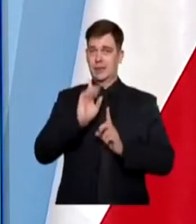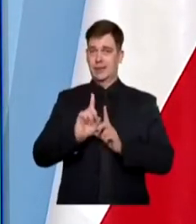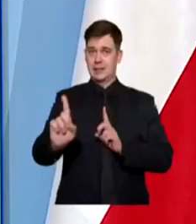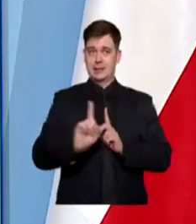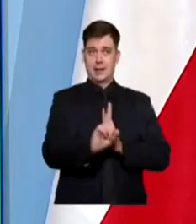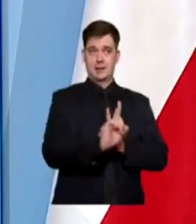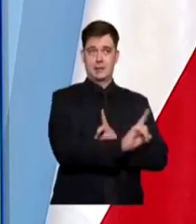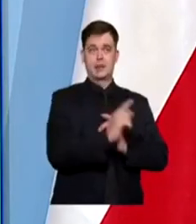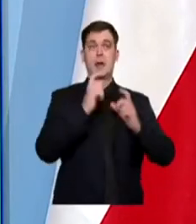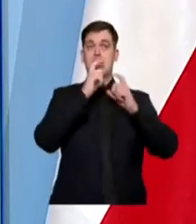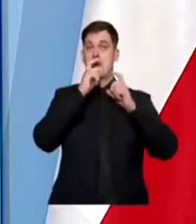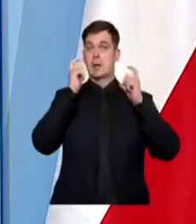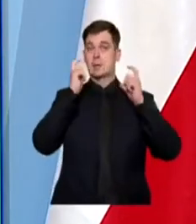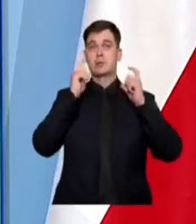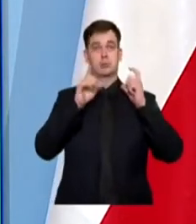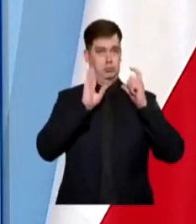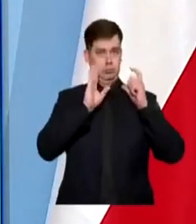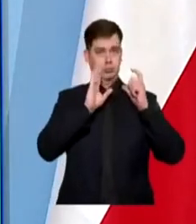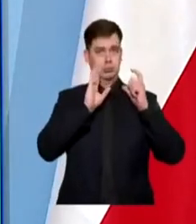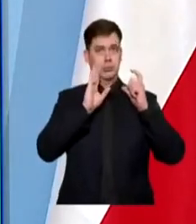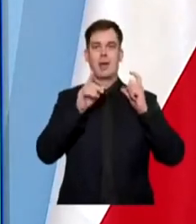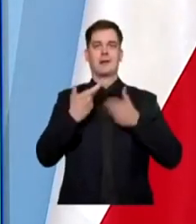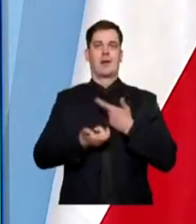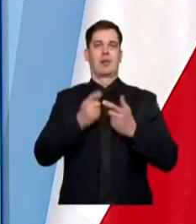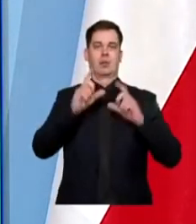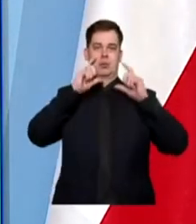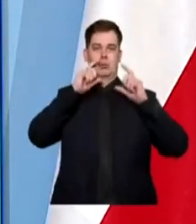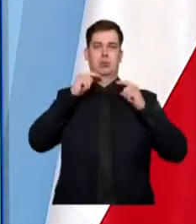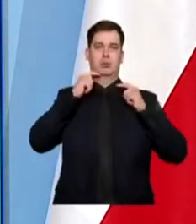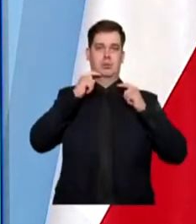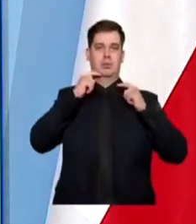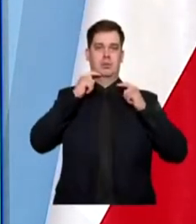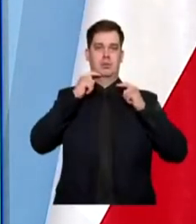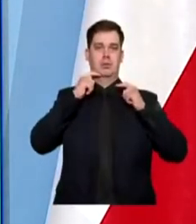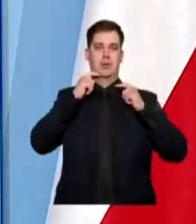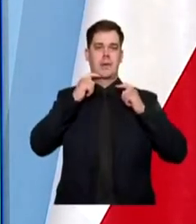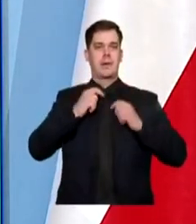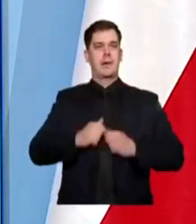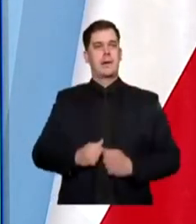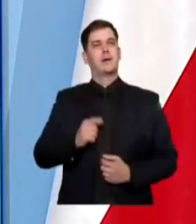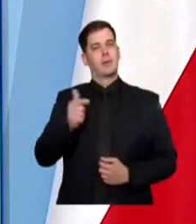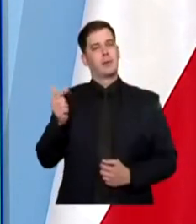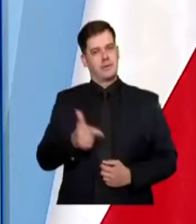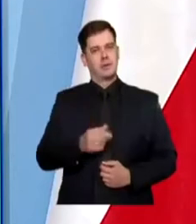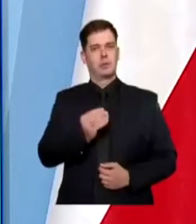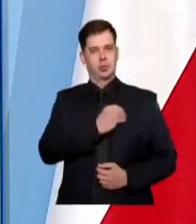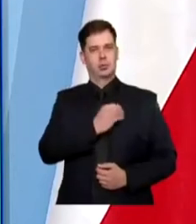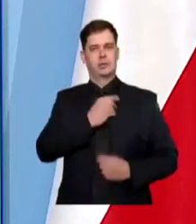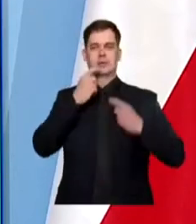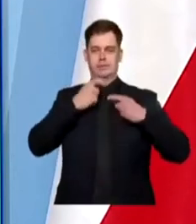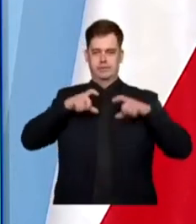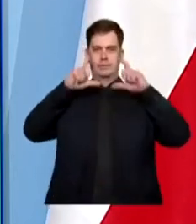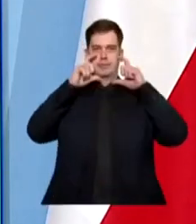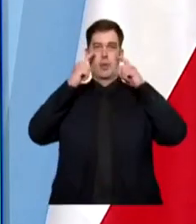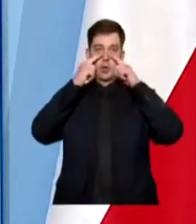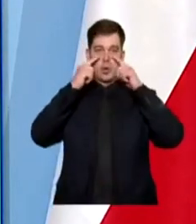zakładali maseczki i nie nosili tej maseczki na brodzie, a tak jak to powinno być, zakrywając